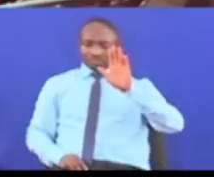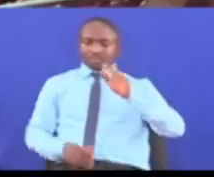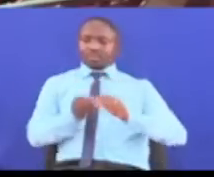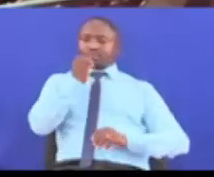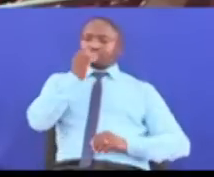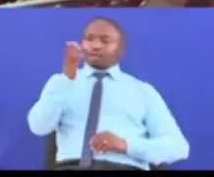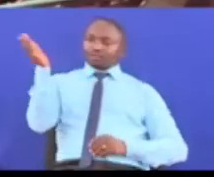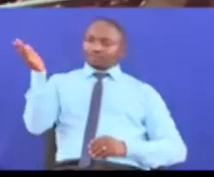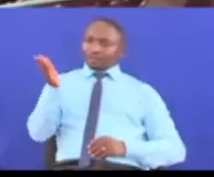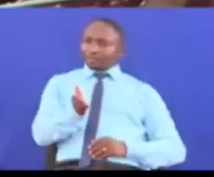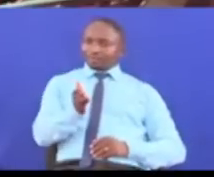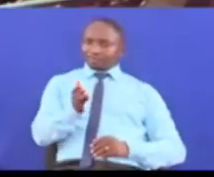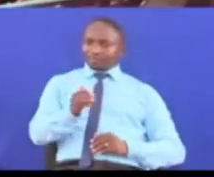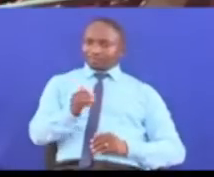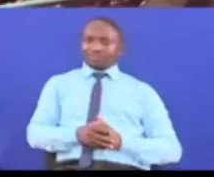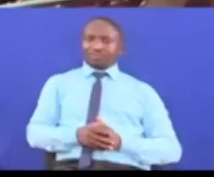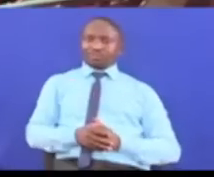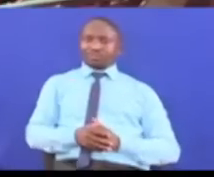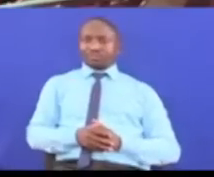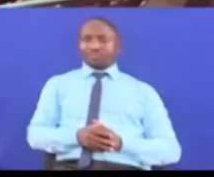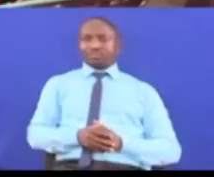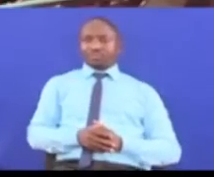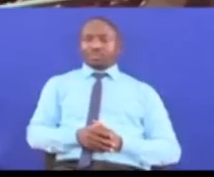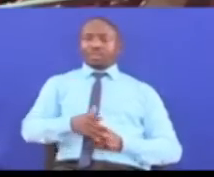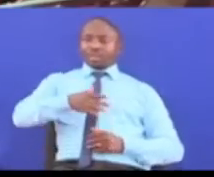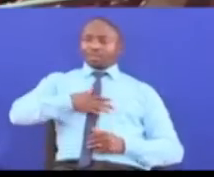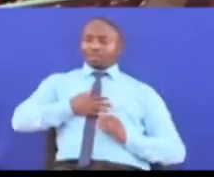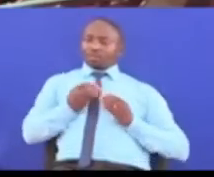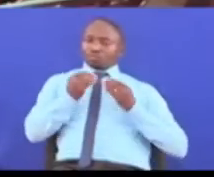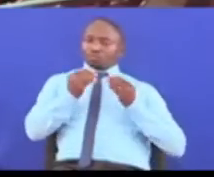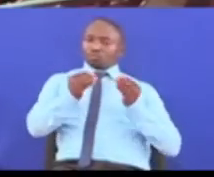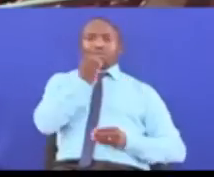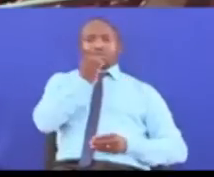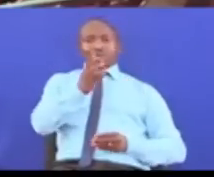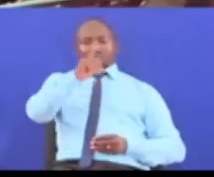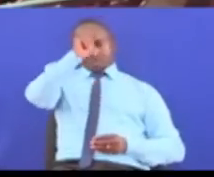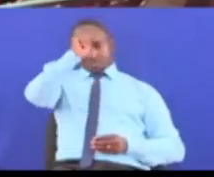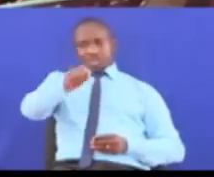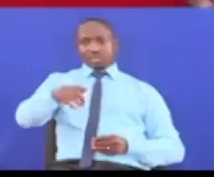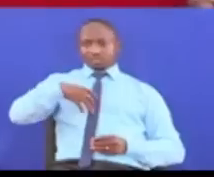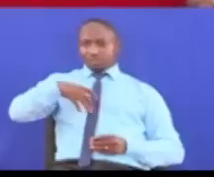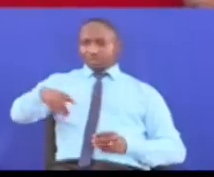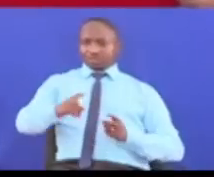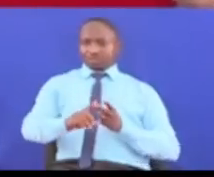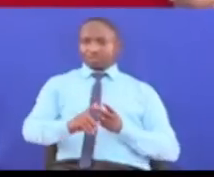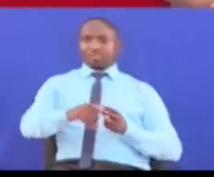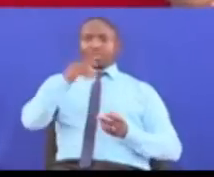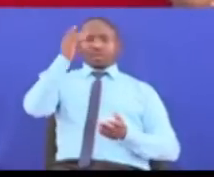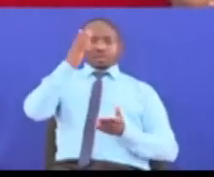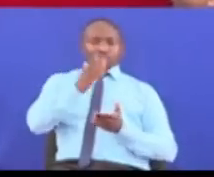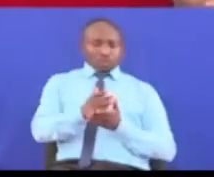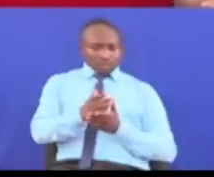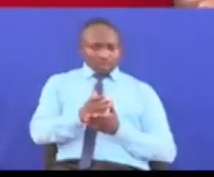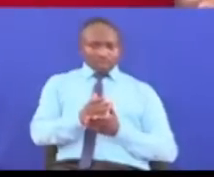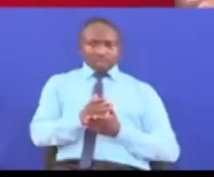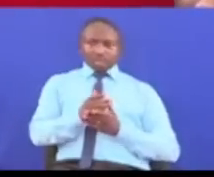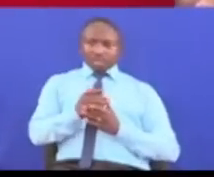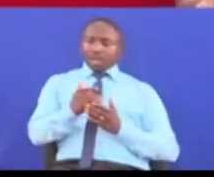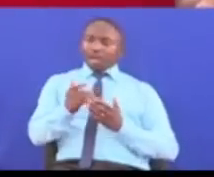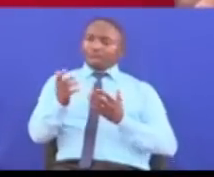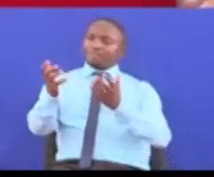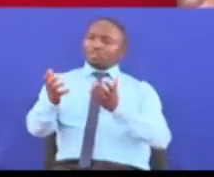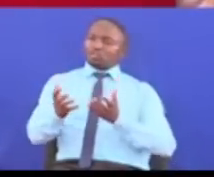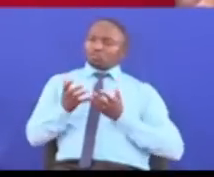taarifa kutoka kwa meshi napenda kumpa taarifa meshi waziri ni kamba ni kweli kuku taarifa